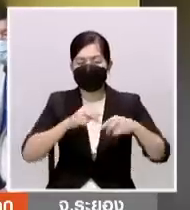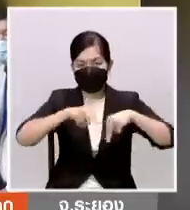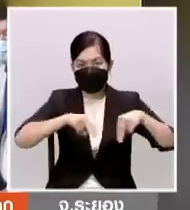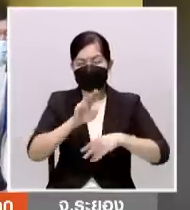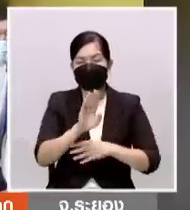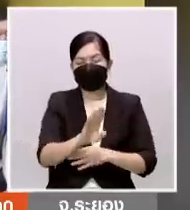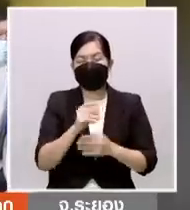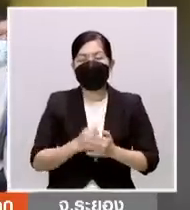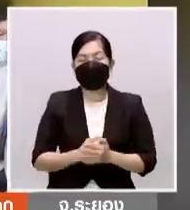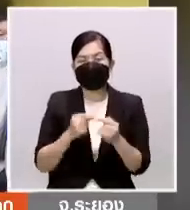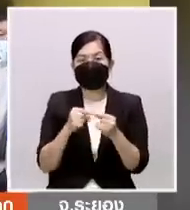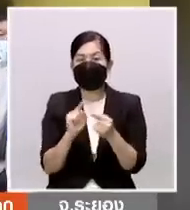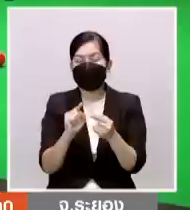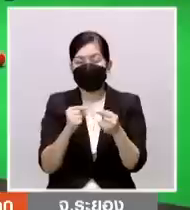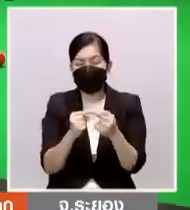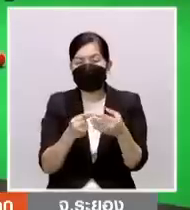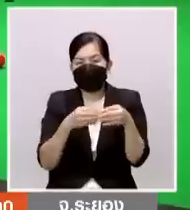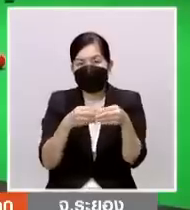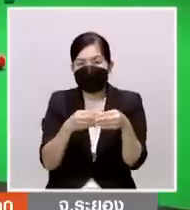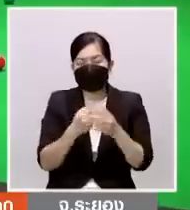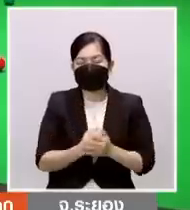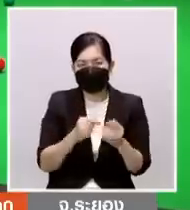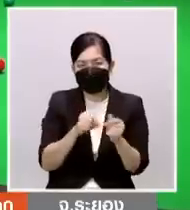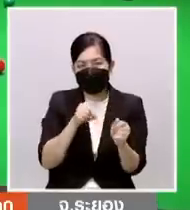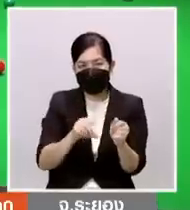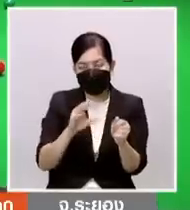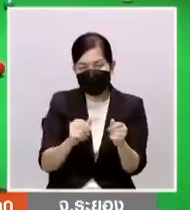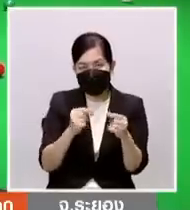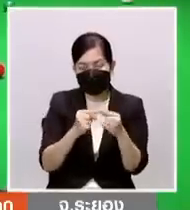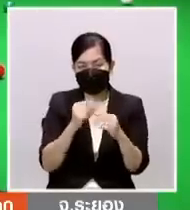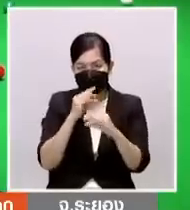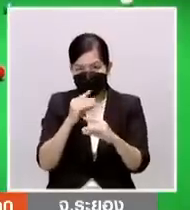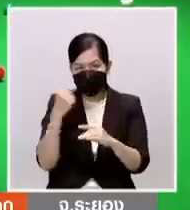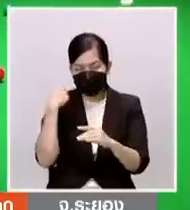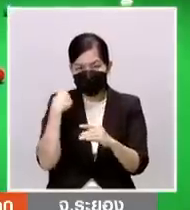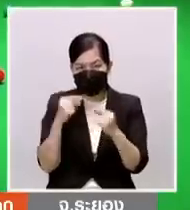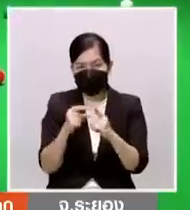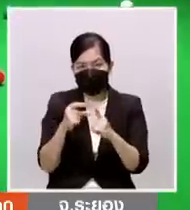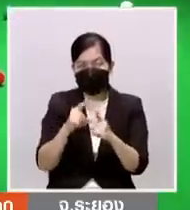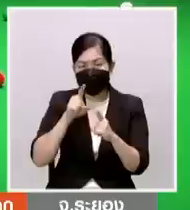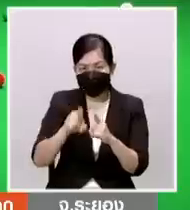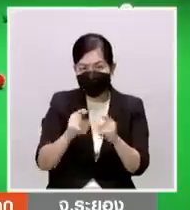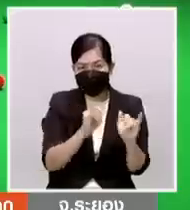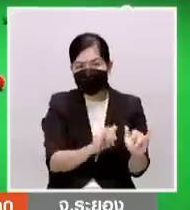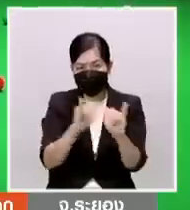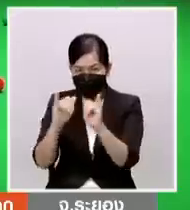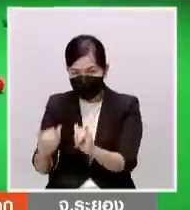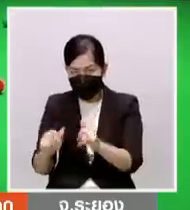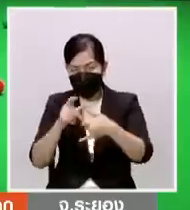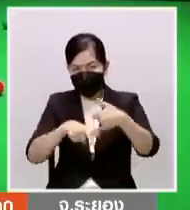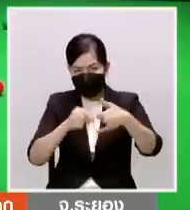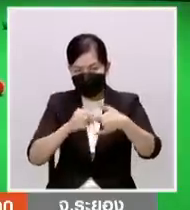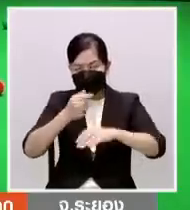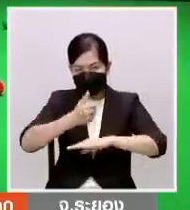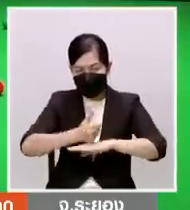องค่ะมีคำสั่งให้ข้าราชการตำรวจไปปฏิบัติราชการที่ศูนย์ปฏิบัติการตำรวจภูธรจังหวัดระยองขาดจากต้นสังกัด